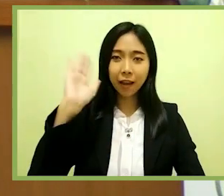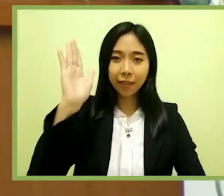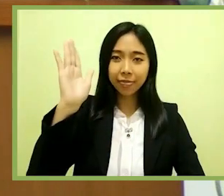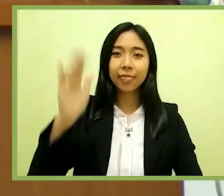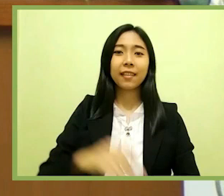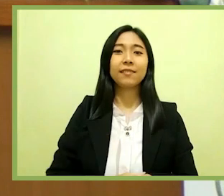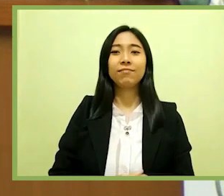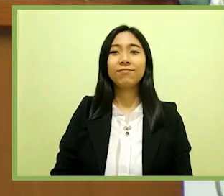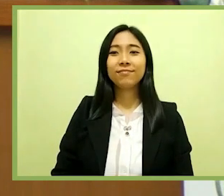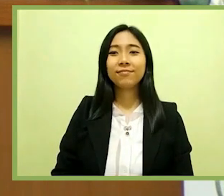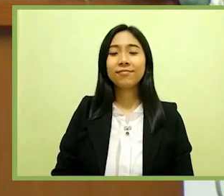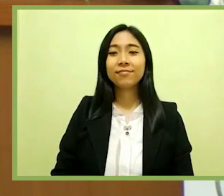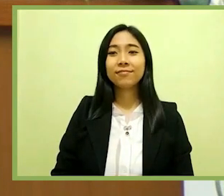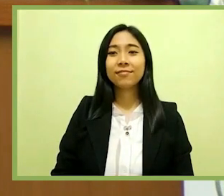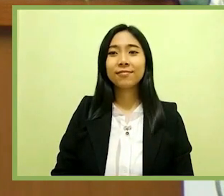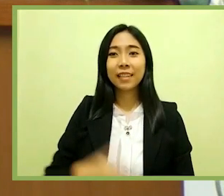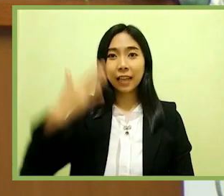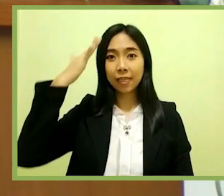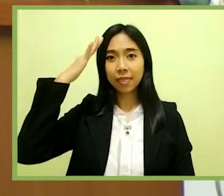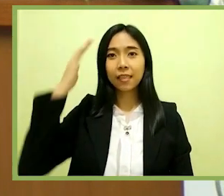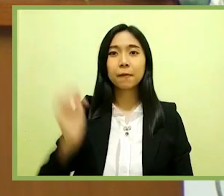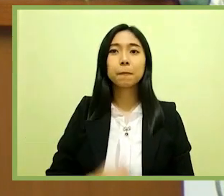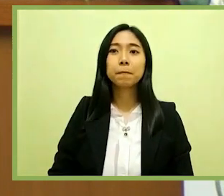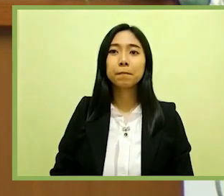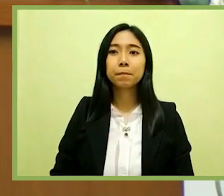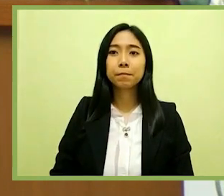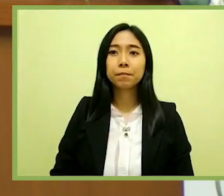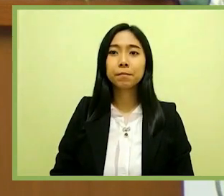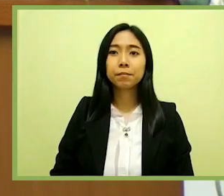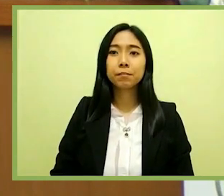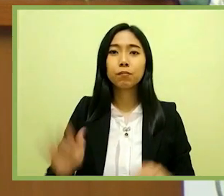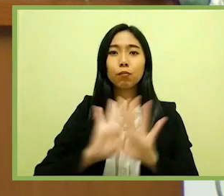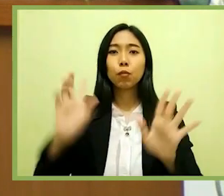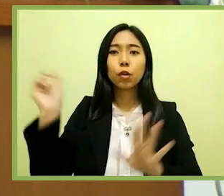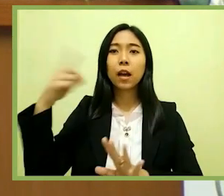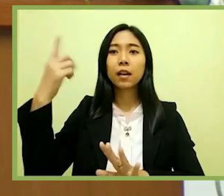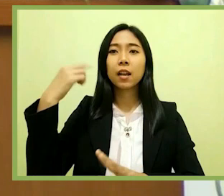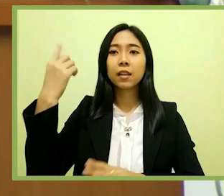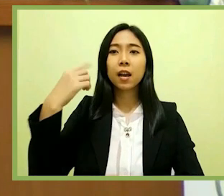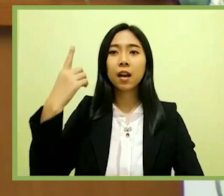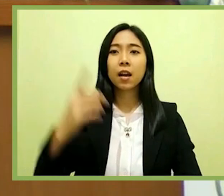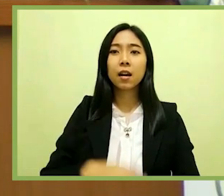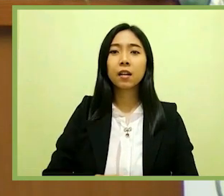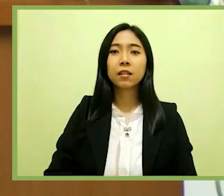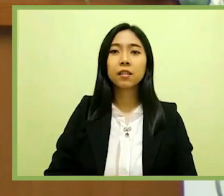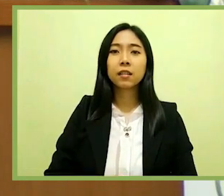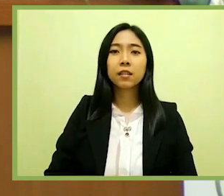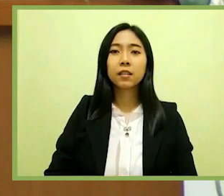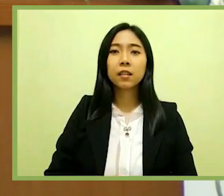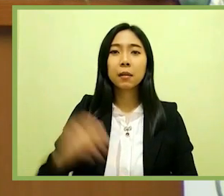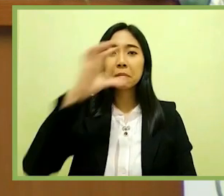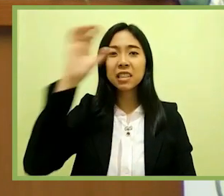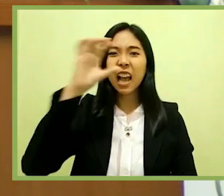Hati-hati, saudara, ini tidak sama dengan sekedar propaganda kekristenan.